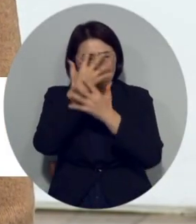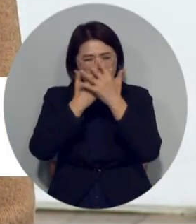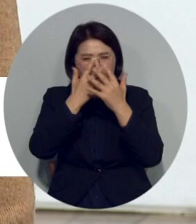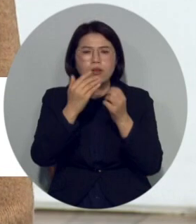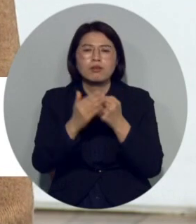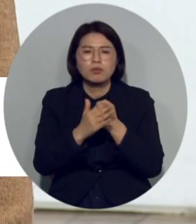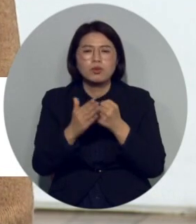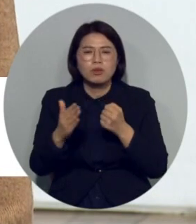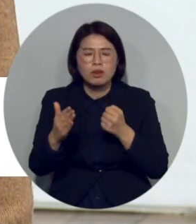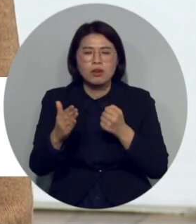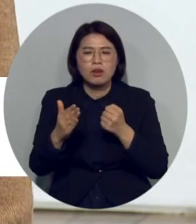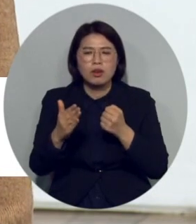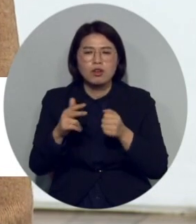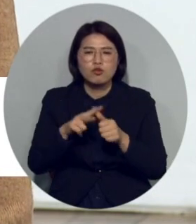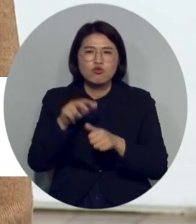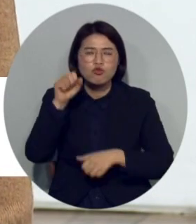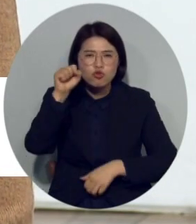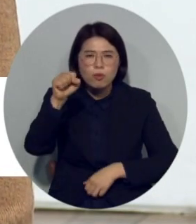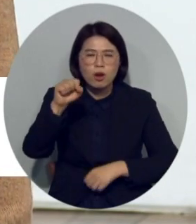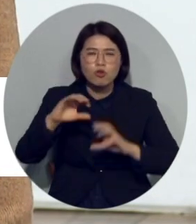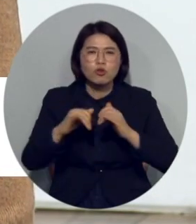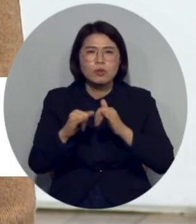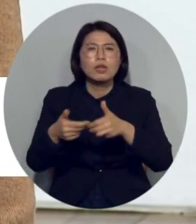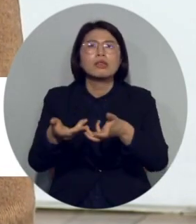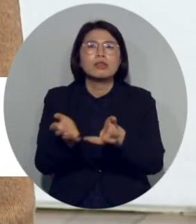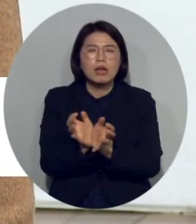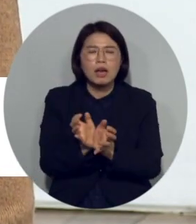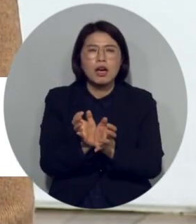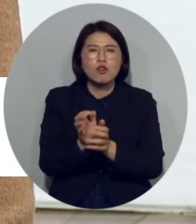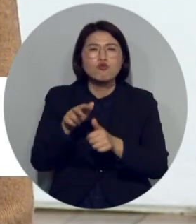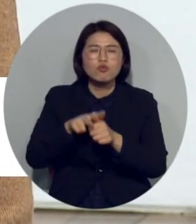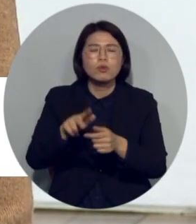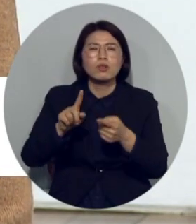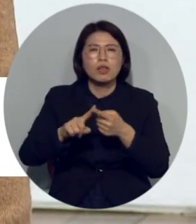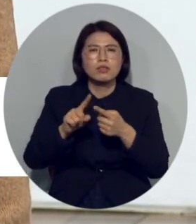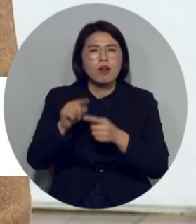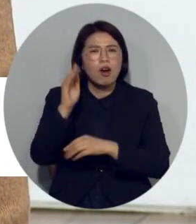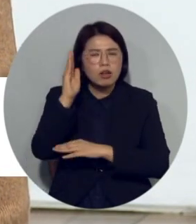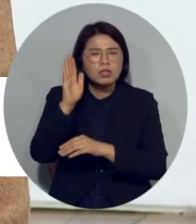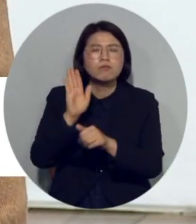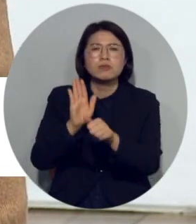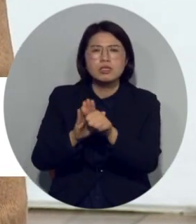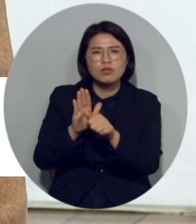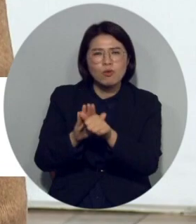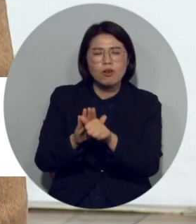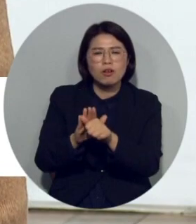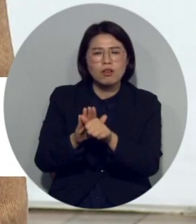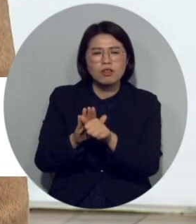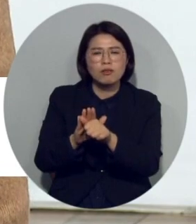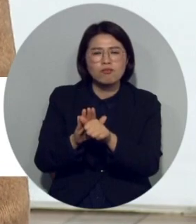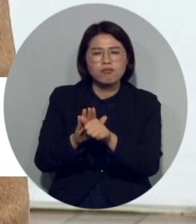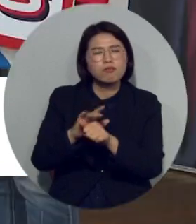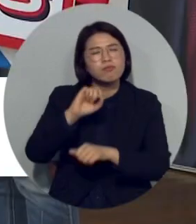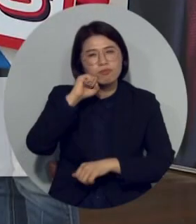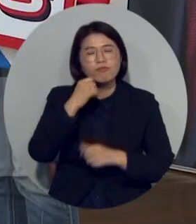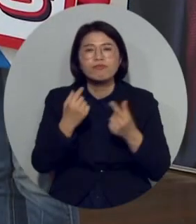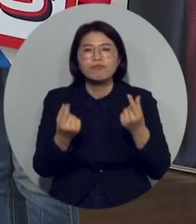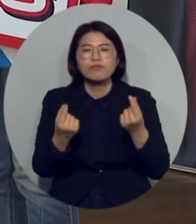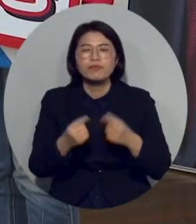속에서 기출마한 국민의당 후보에 대한 어떤 언급이나 아니면 뭐 지원 이런 것들은 불가능할 것으로